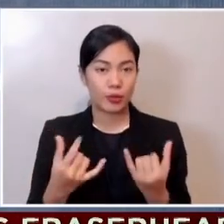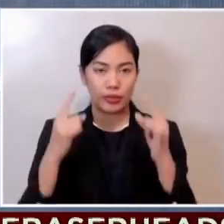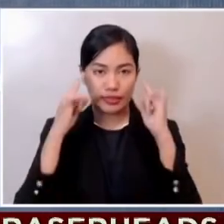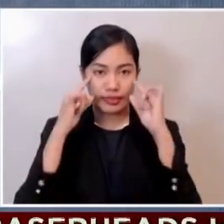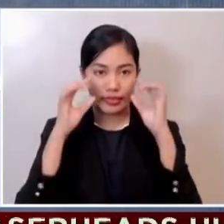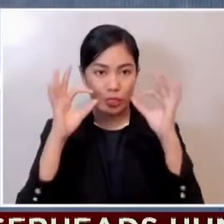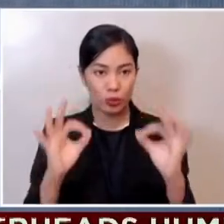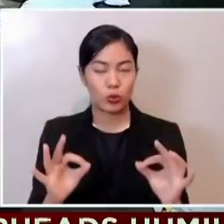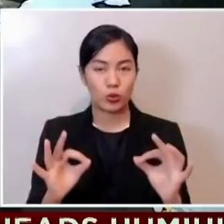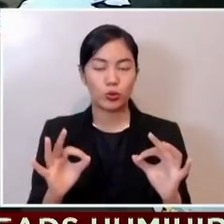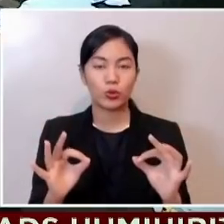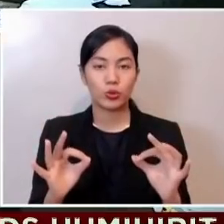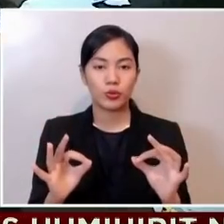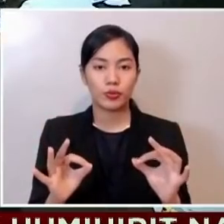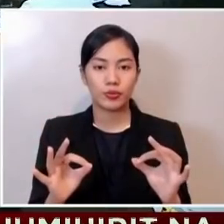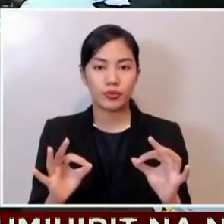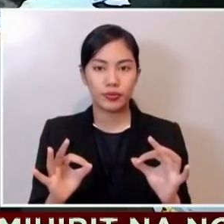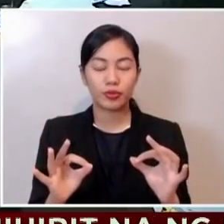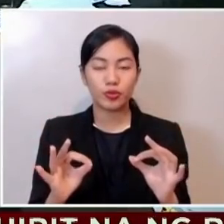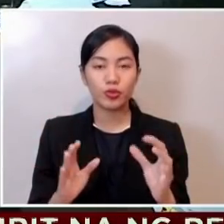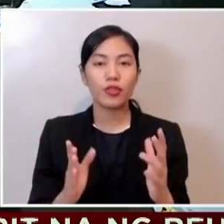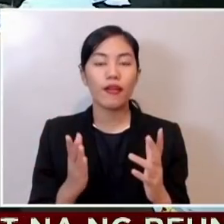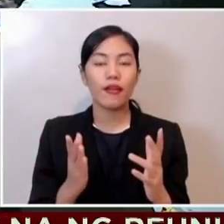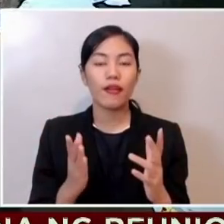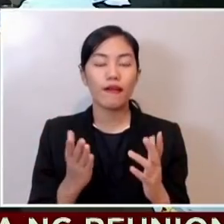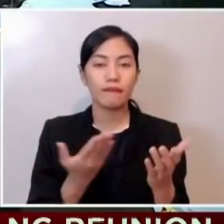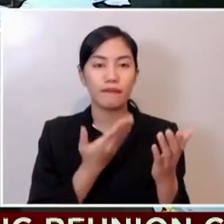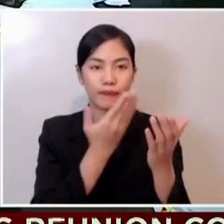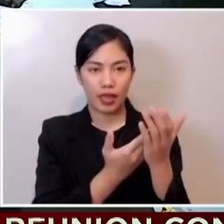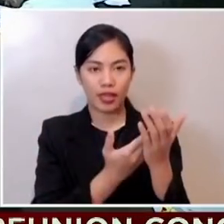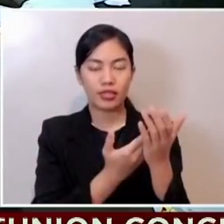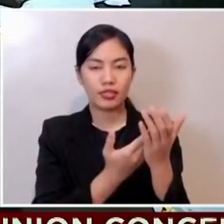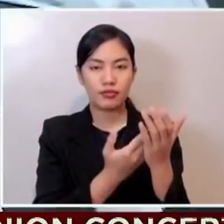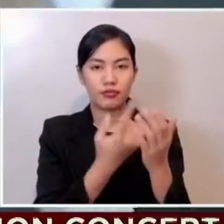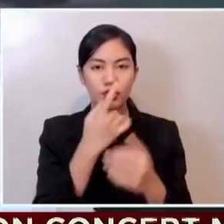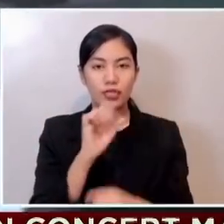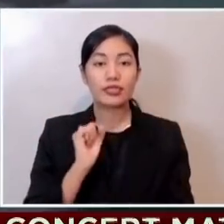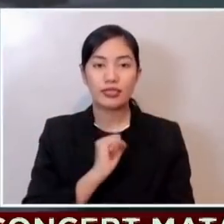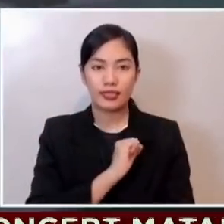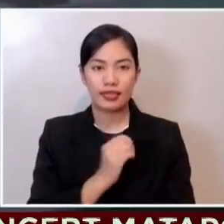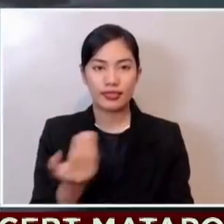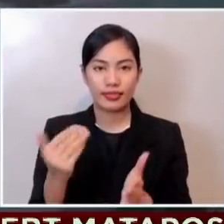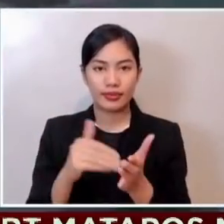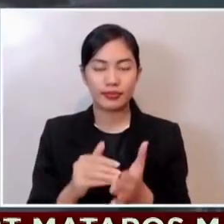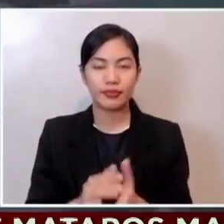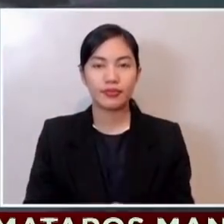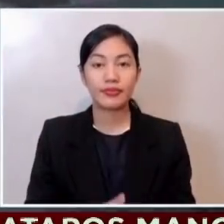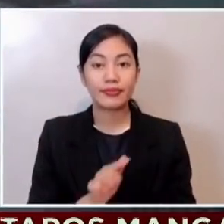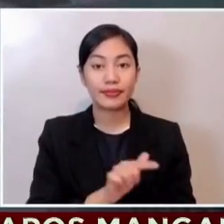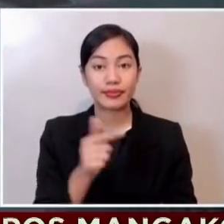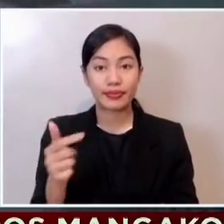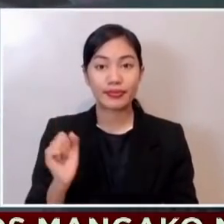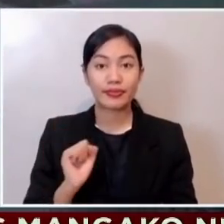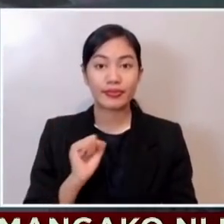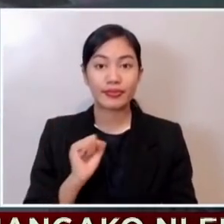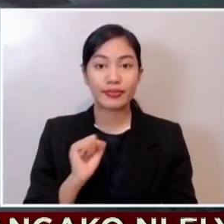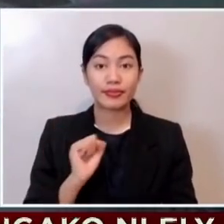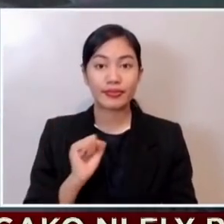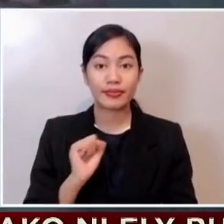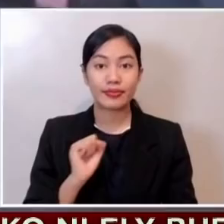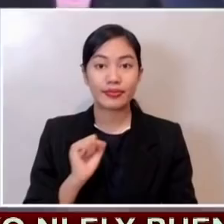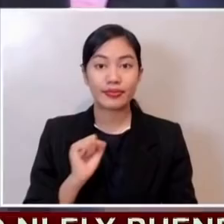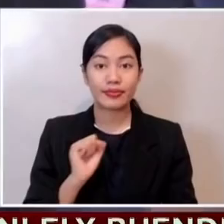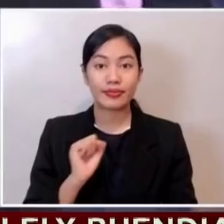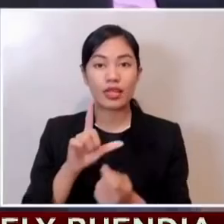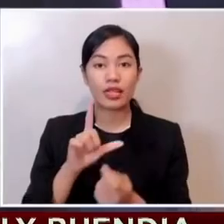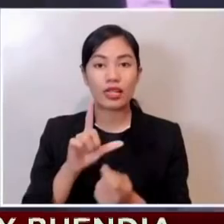For re-election. Tatakbo namang senador sa kampo ni na Senator Ping Lacson at Senate President Tito Soto si Manny